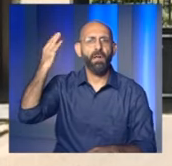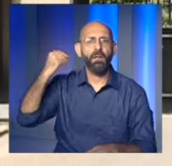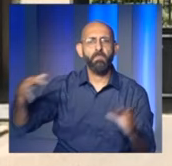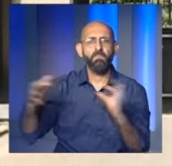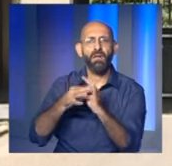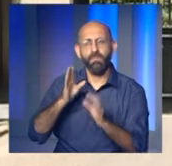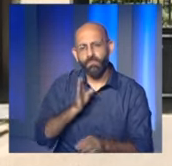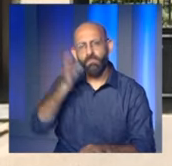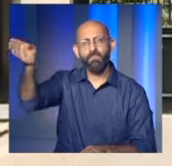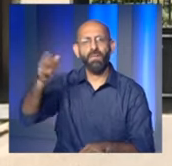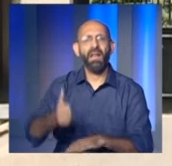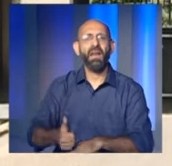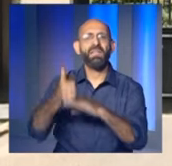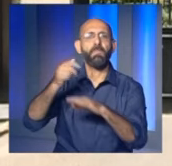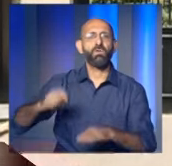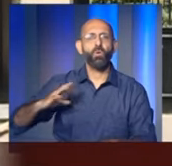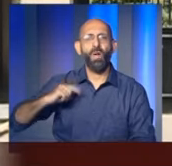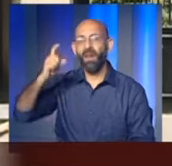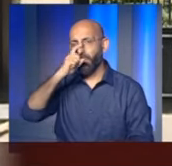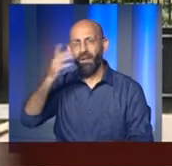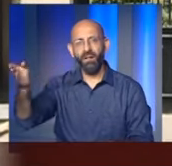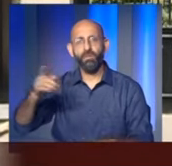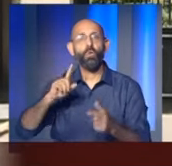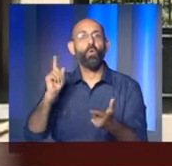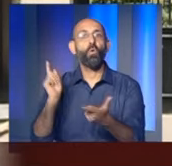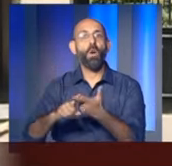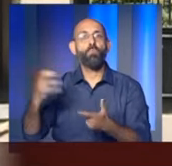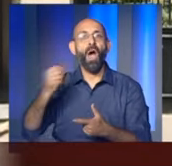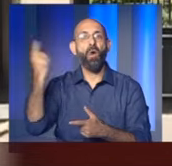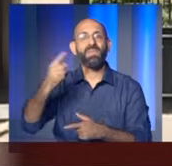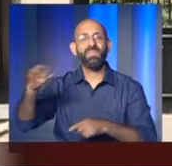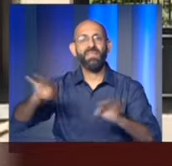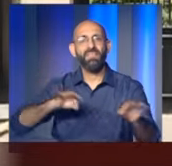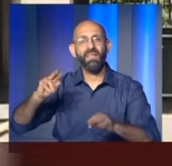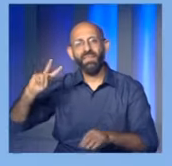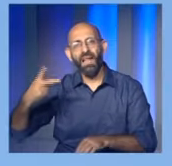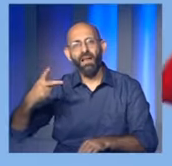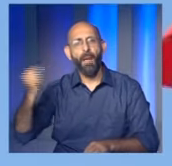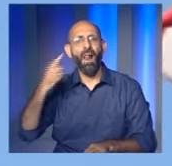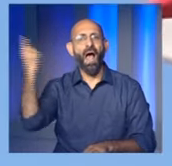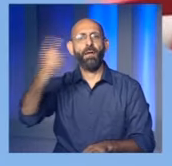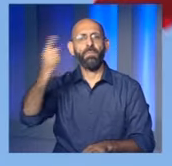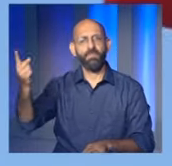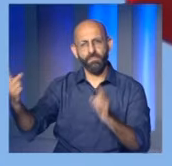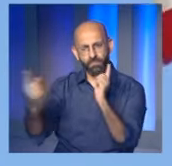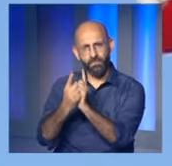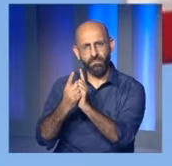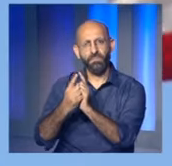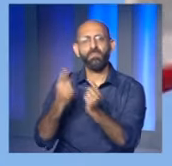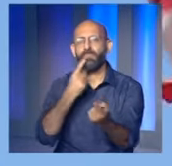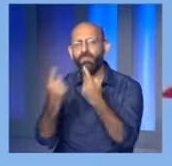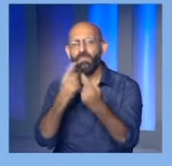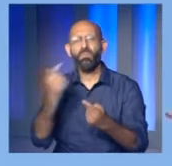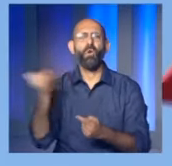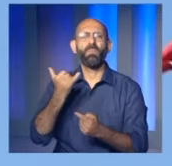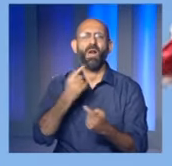كل من رئيس مجلس النواب نبيه بري والمعاون السياسي للأمين العام لحزب الله الحاج حسين الخليل، في محاولة لتحفيز مختلف